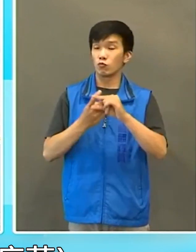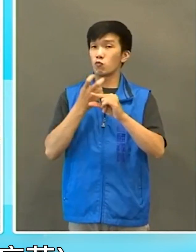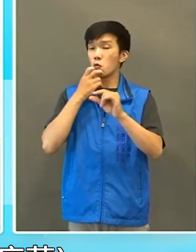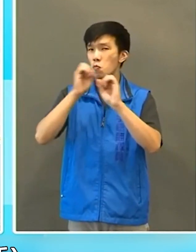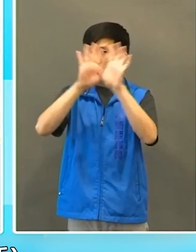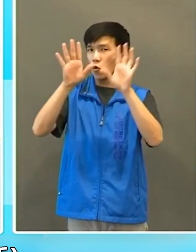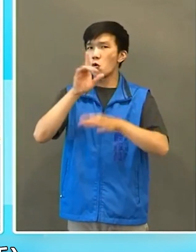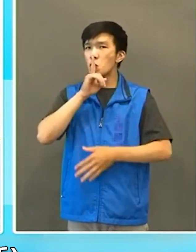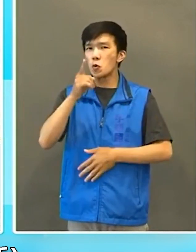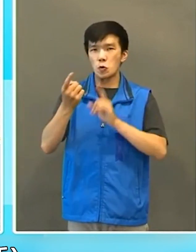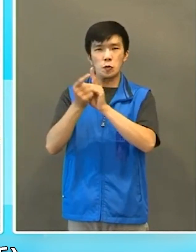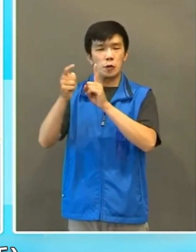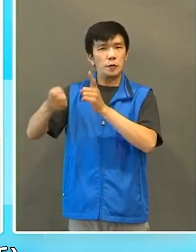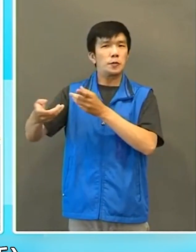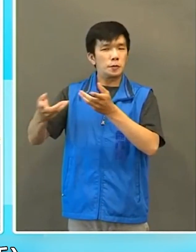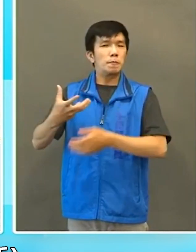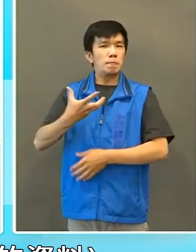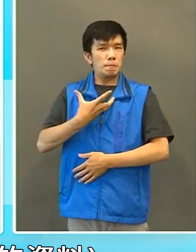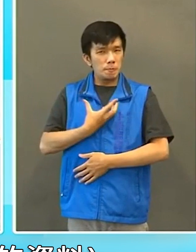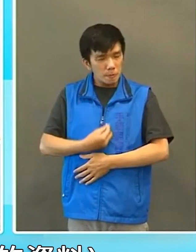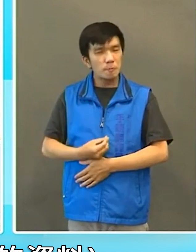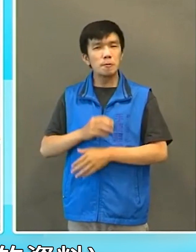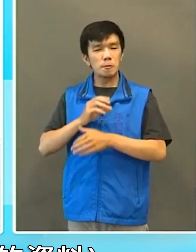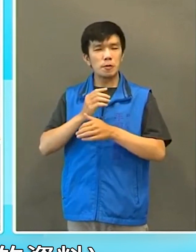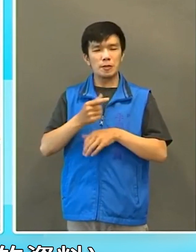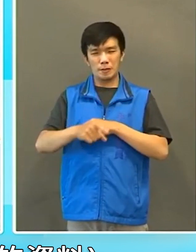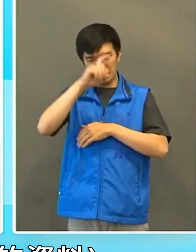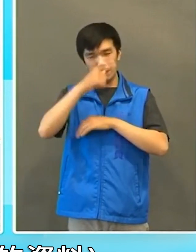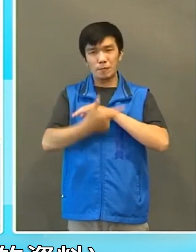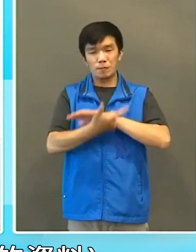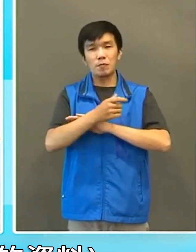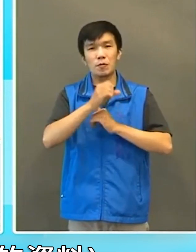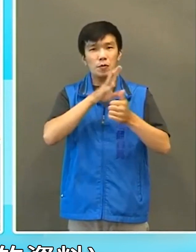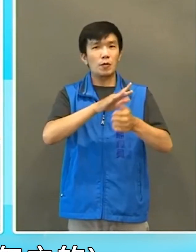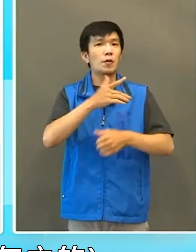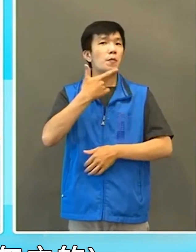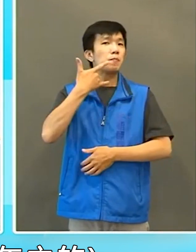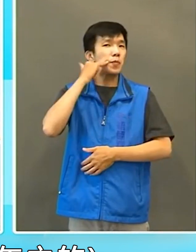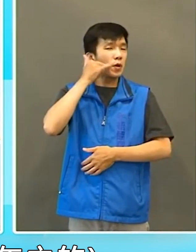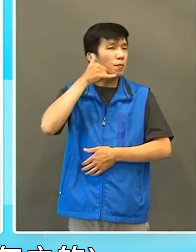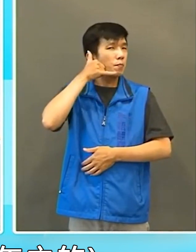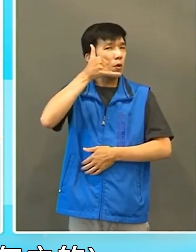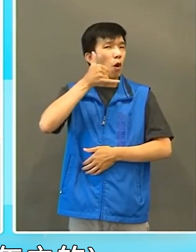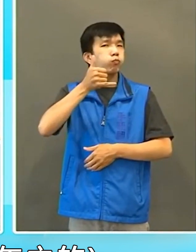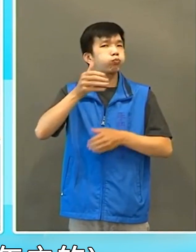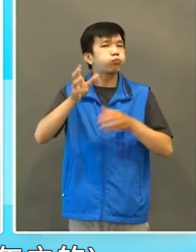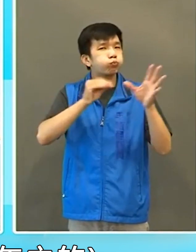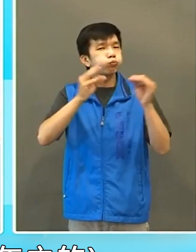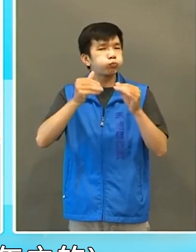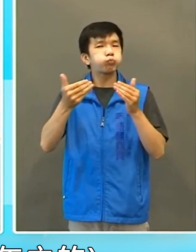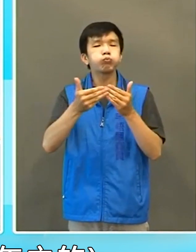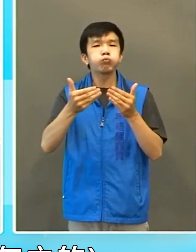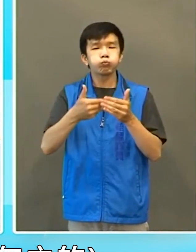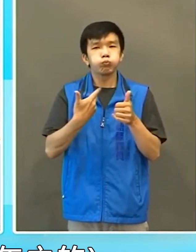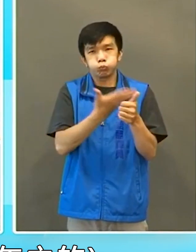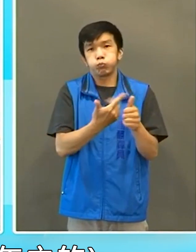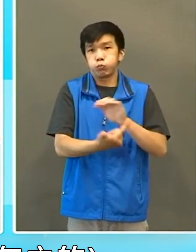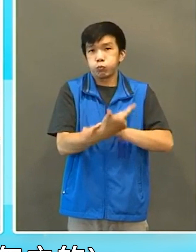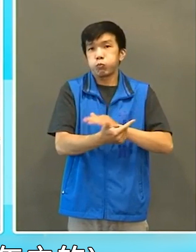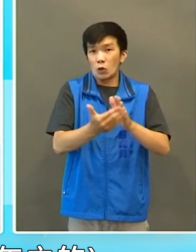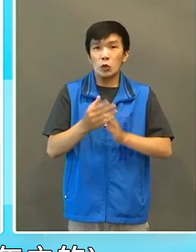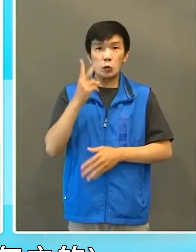和痛苦，似乎向您喊话赶快提供父母相关的资料，会不会觉得成为众矢之的？